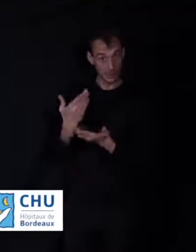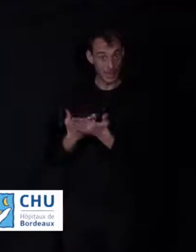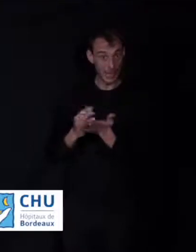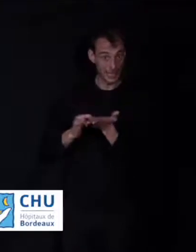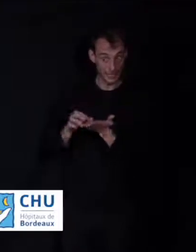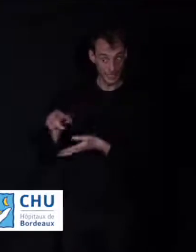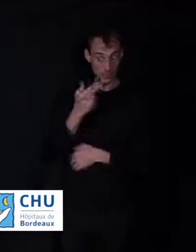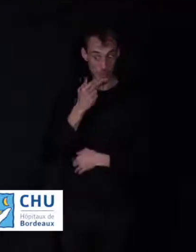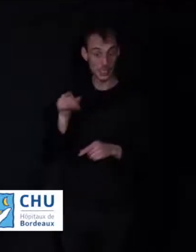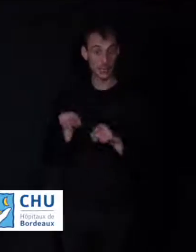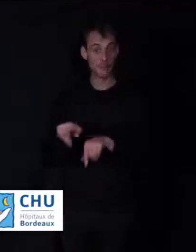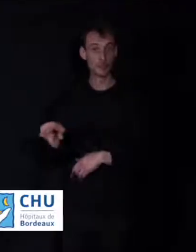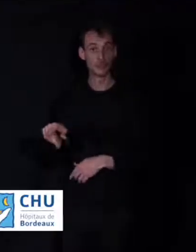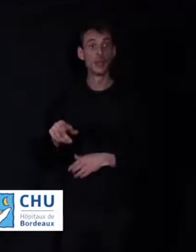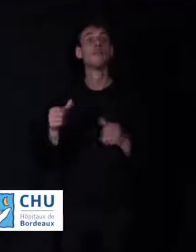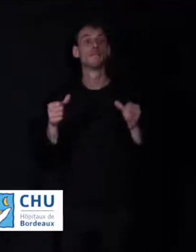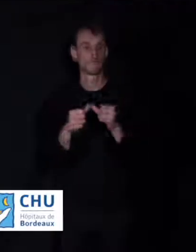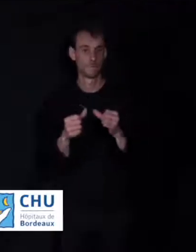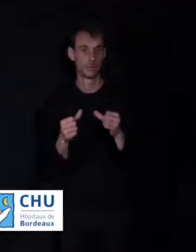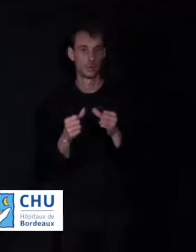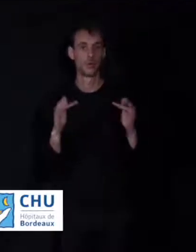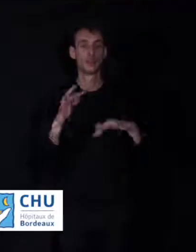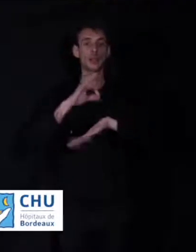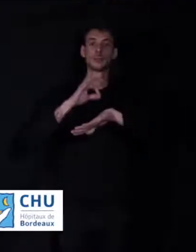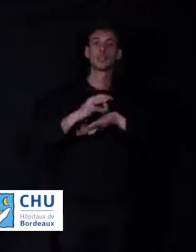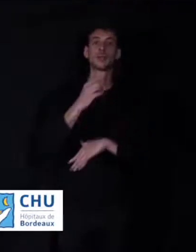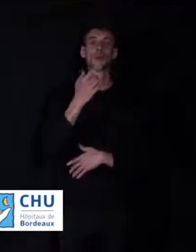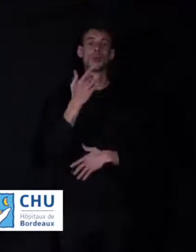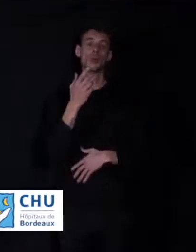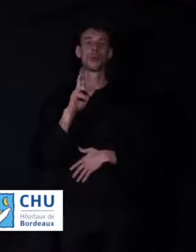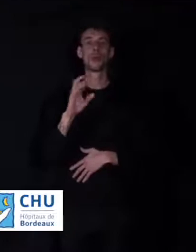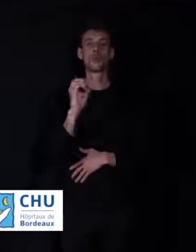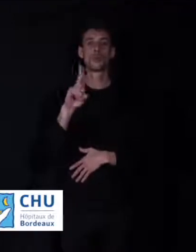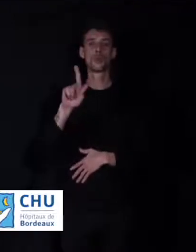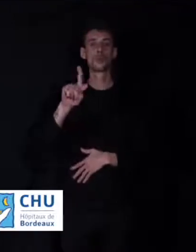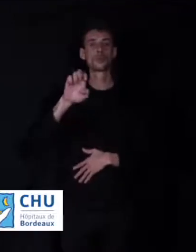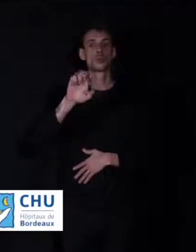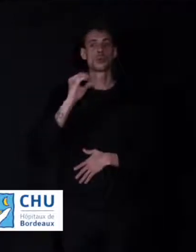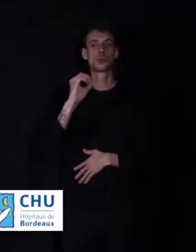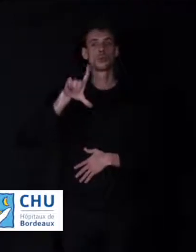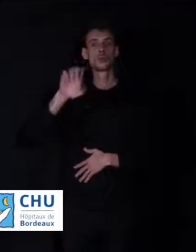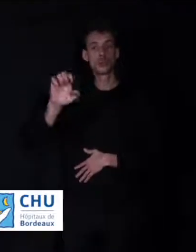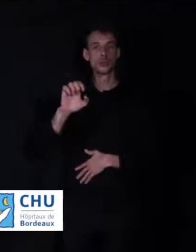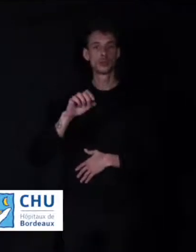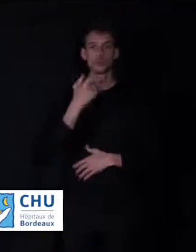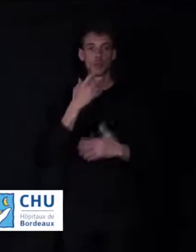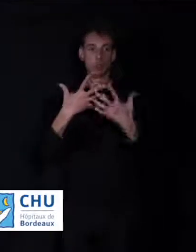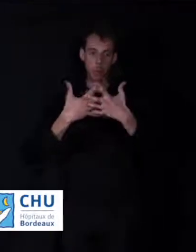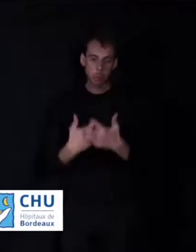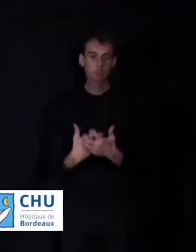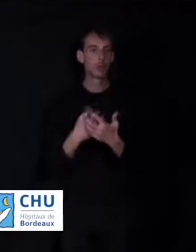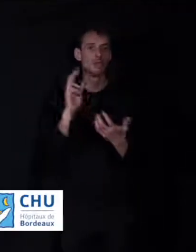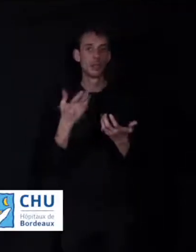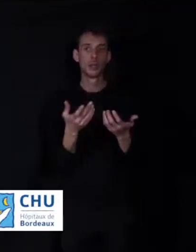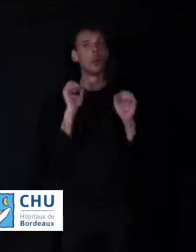virus vaccinal de la rougeole. Donc, il y a un virus atténué, inoffensif, mais qui, par rapport à l'autre, se réplique. Et peut-être, du fait qu'il